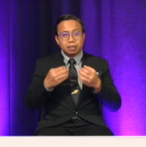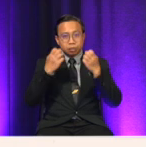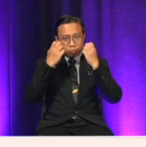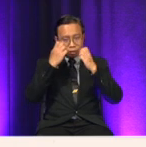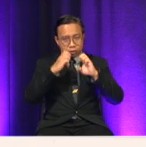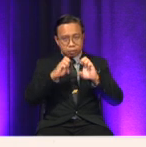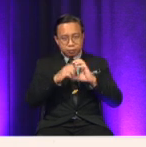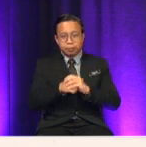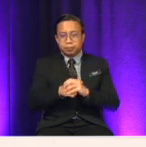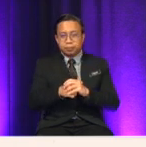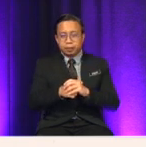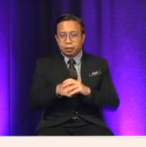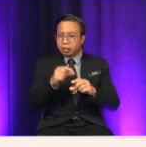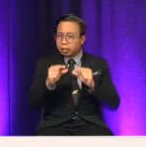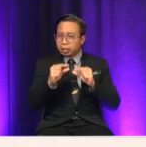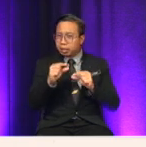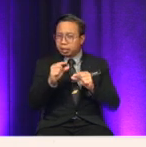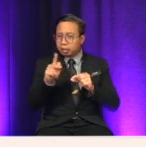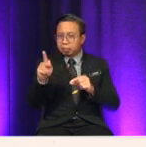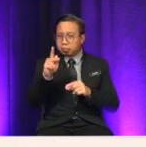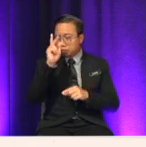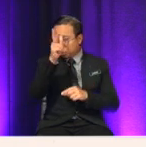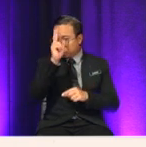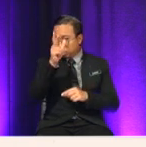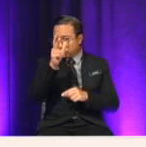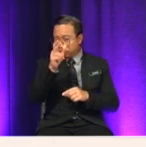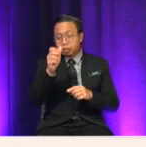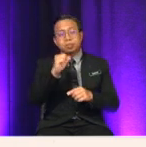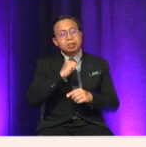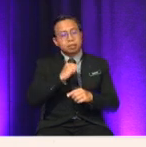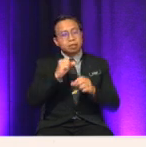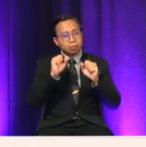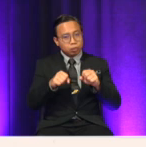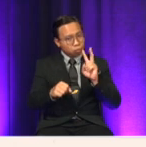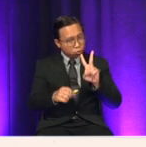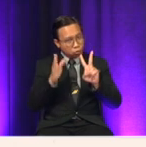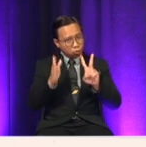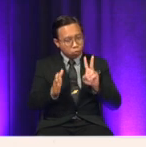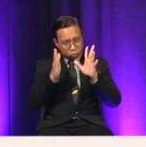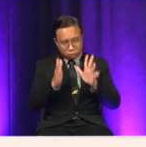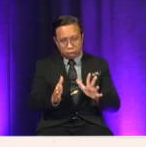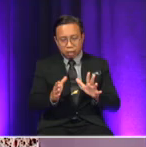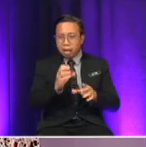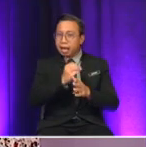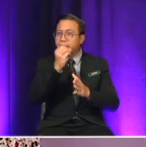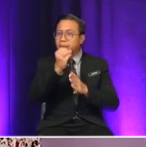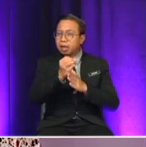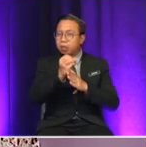Dan pergerakan kreatif dapat dilakukan secara bersendirian, berpasangan ataupun